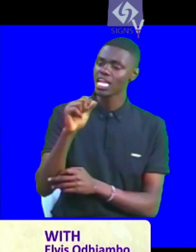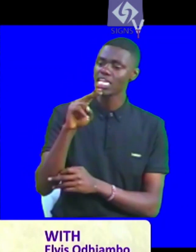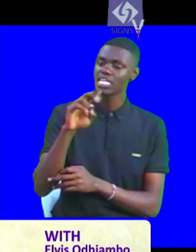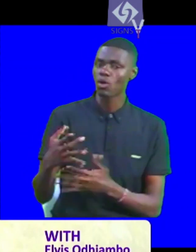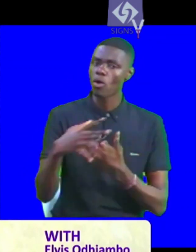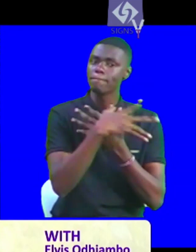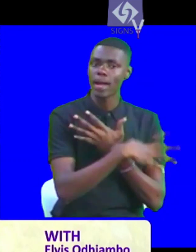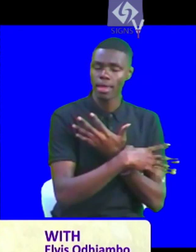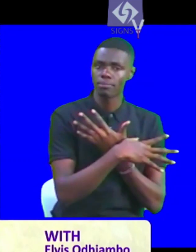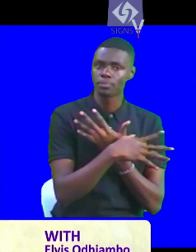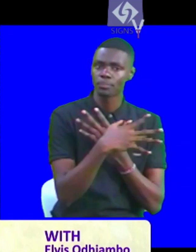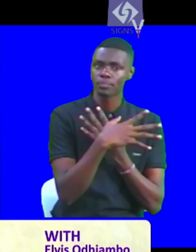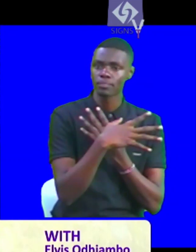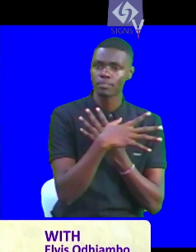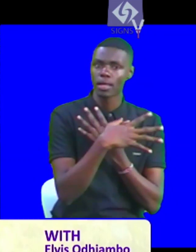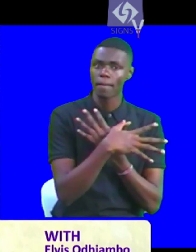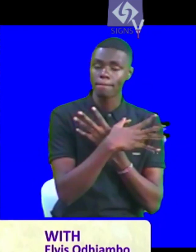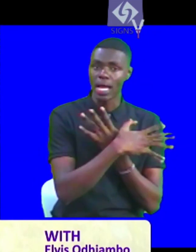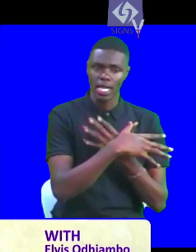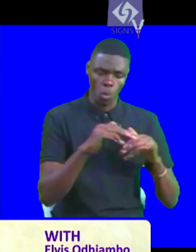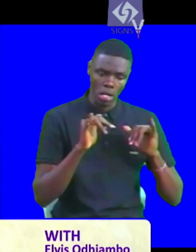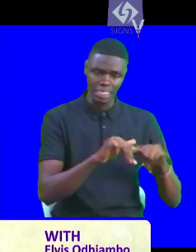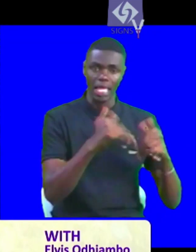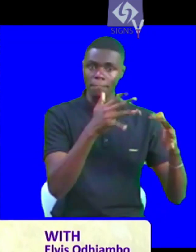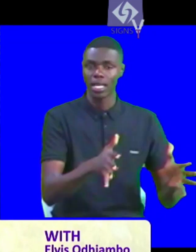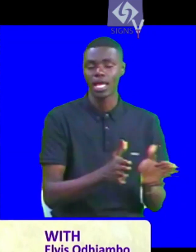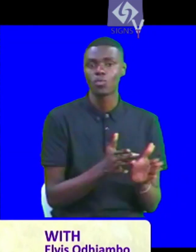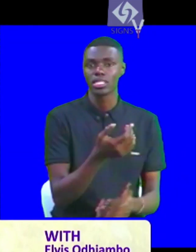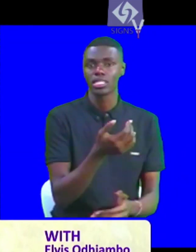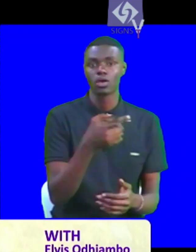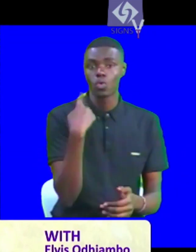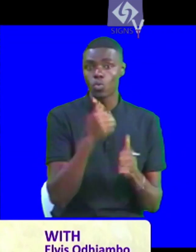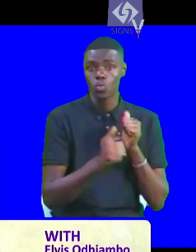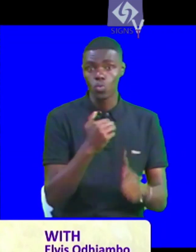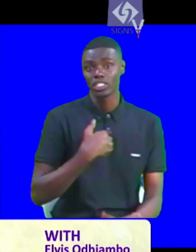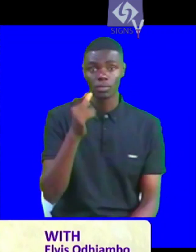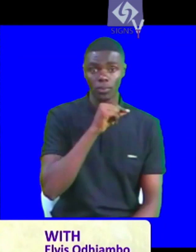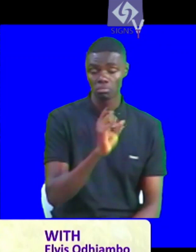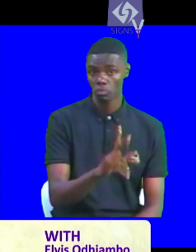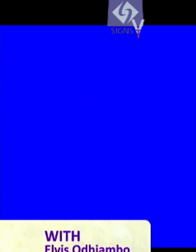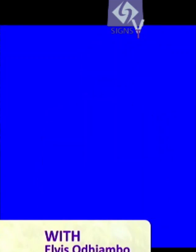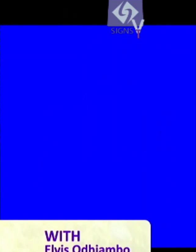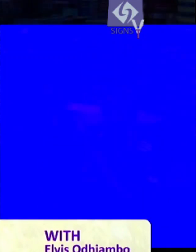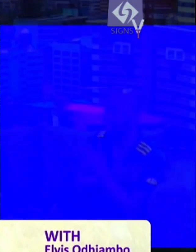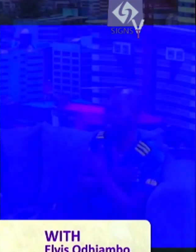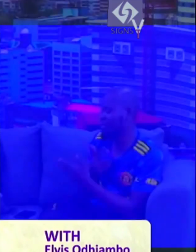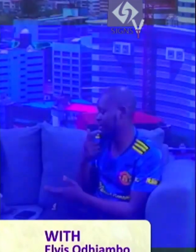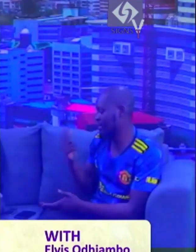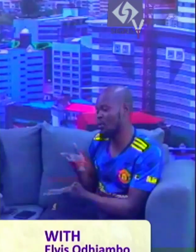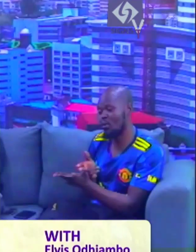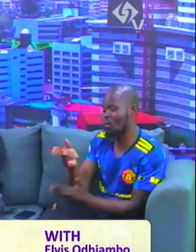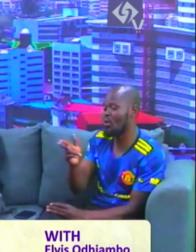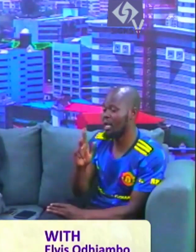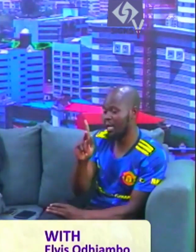think? Do you think Tottenham should let Kane go ama Bayern Munich Bayern Munich waweze ku maintain with the players they